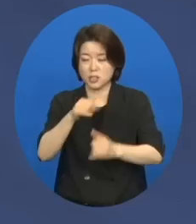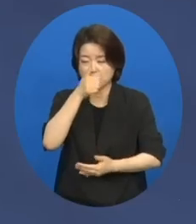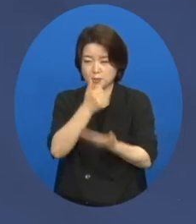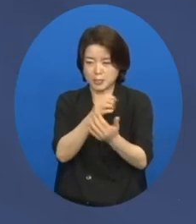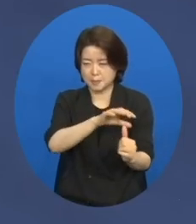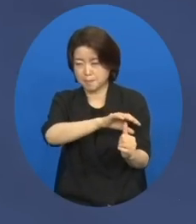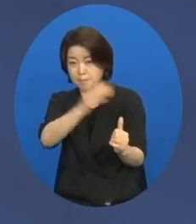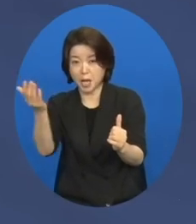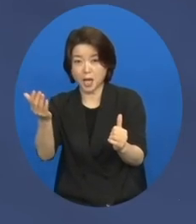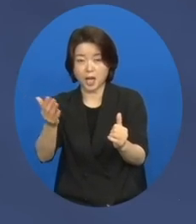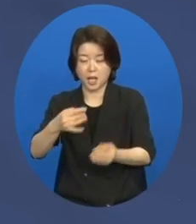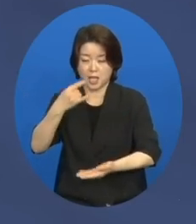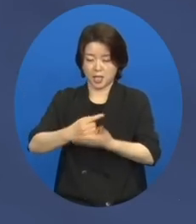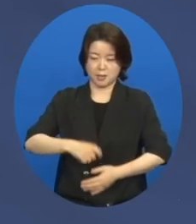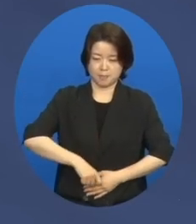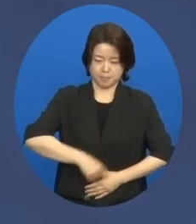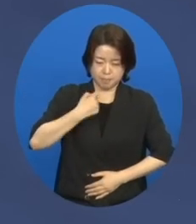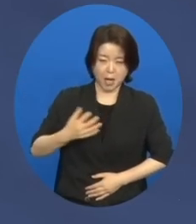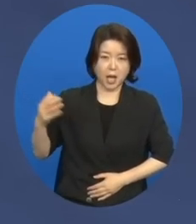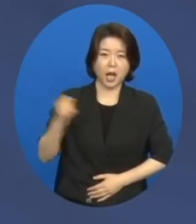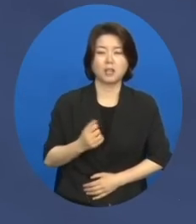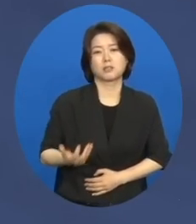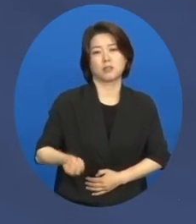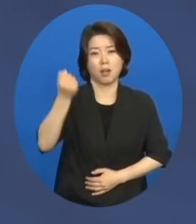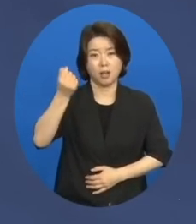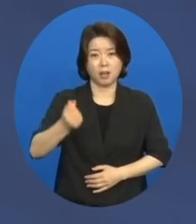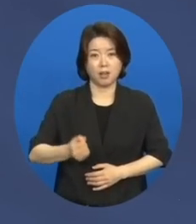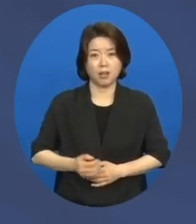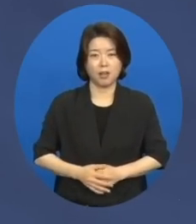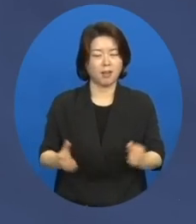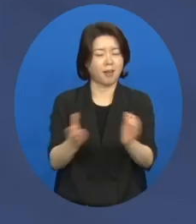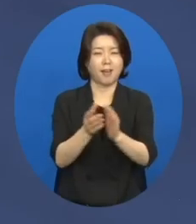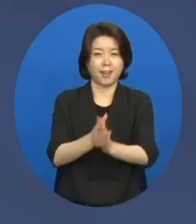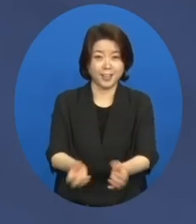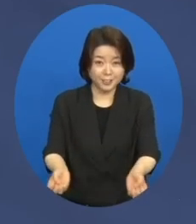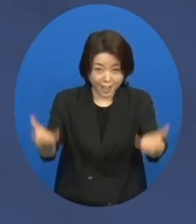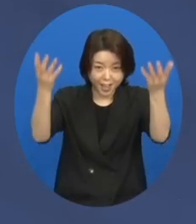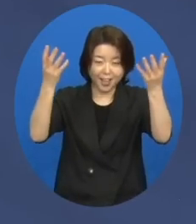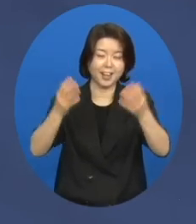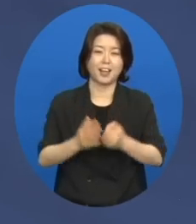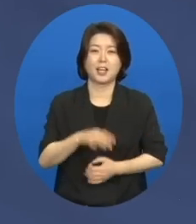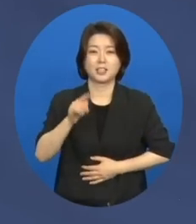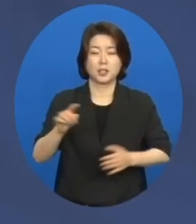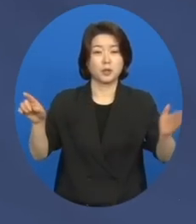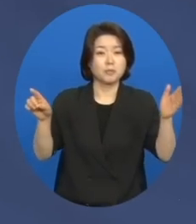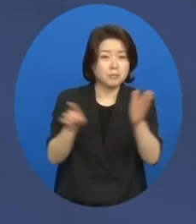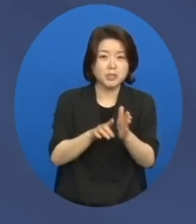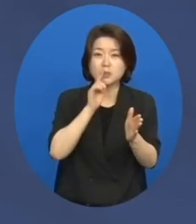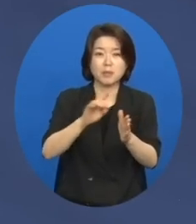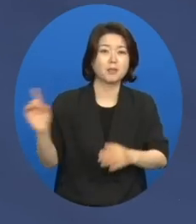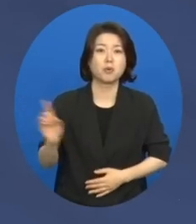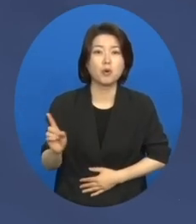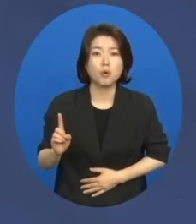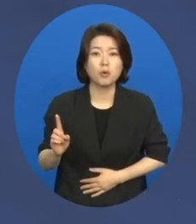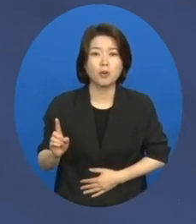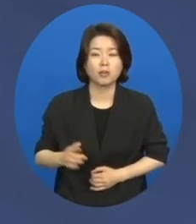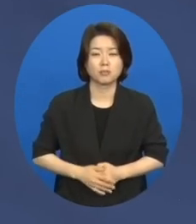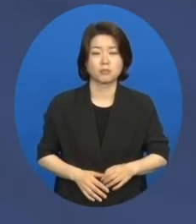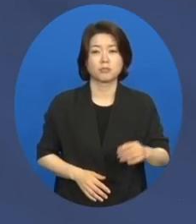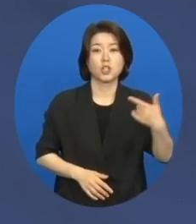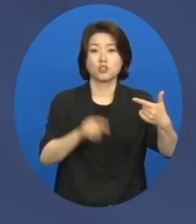벗어나 의롭다 하심을 얻었음이니라. 할렐루야. 그런 우리가 믿는다는 말이 무슨 말인고 하니